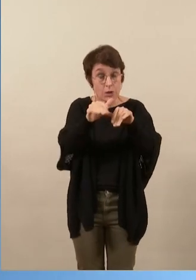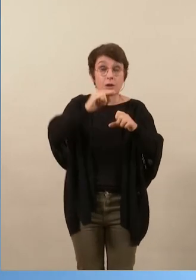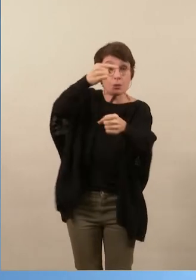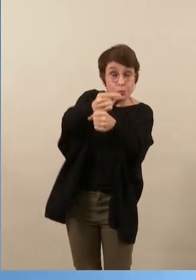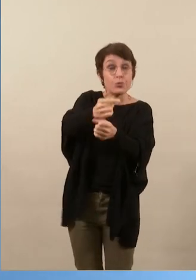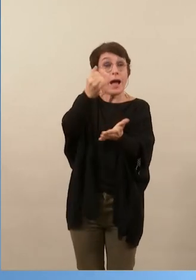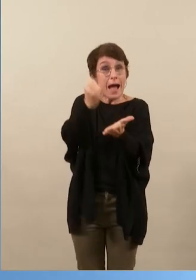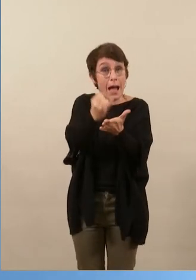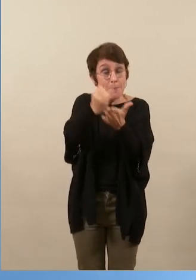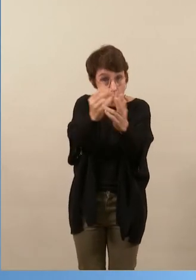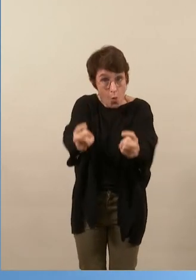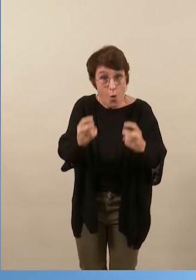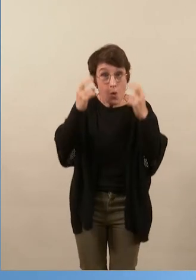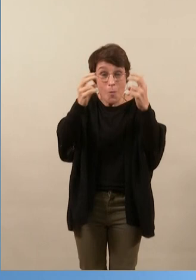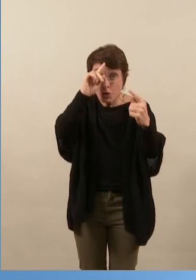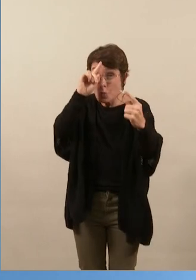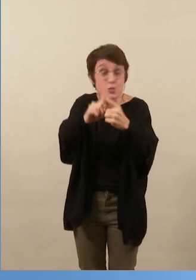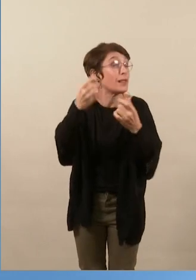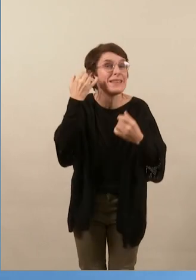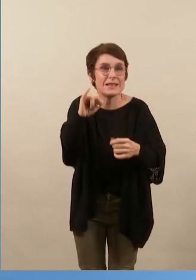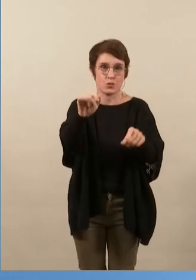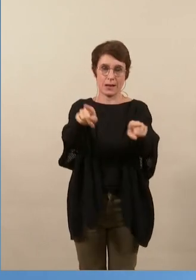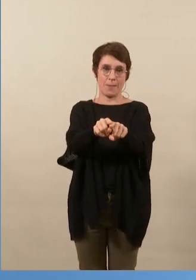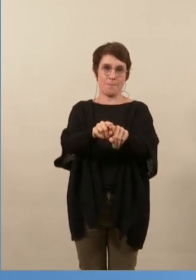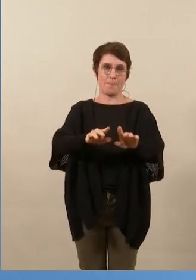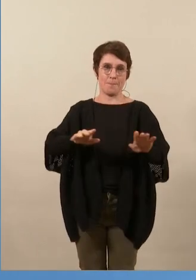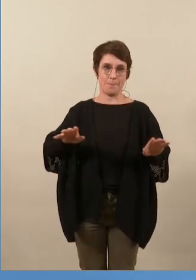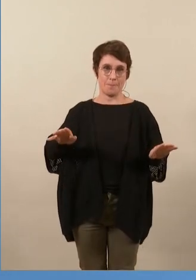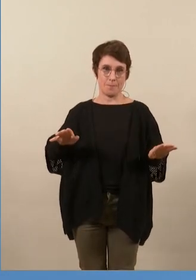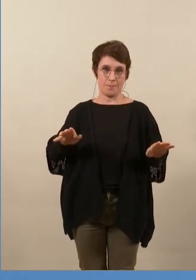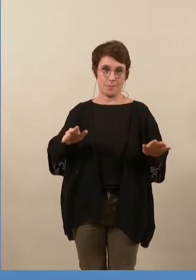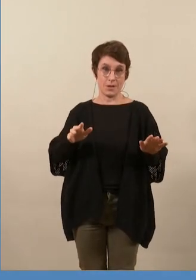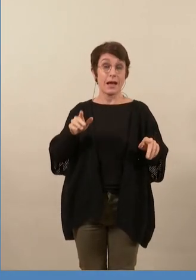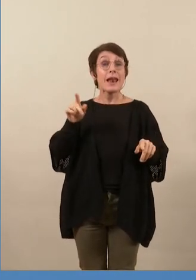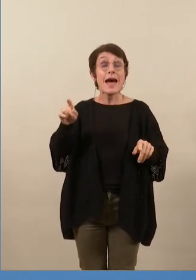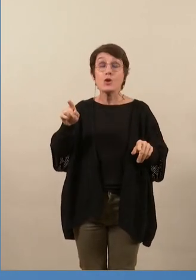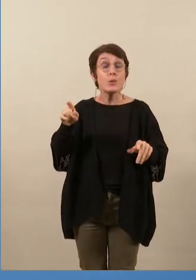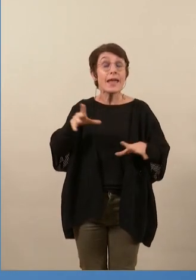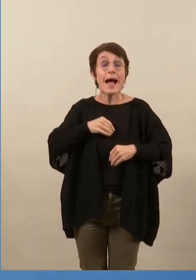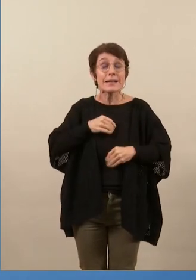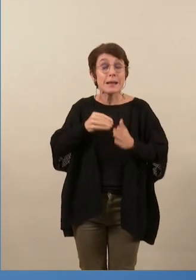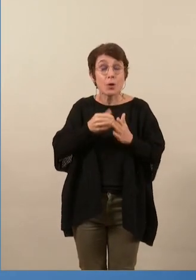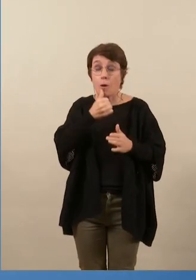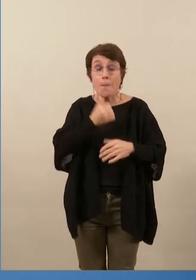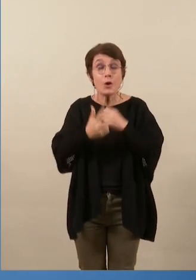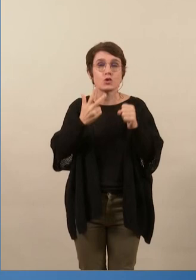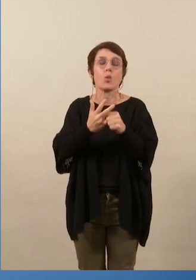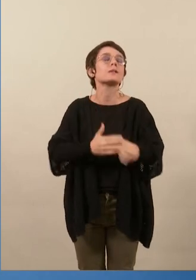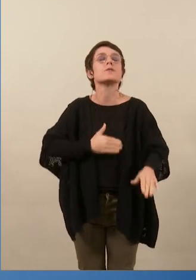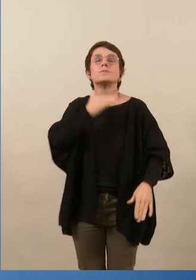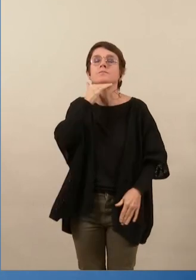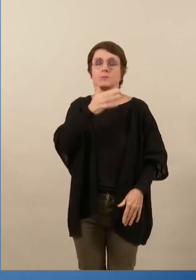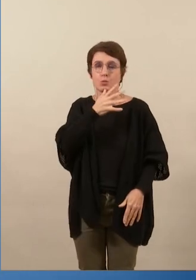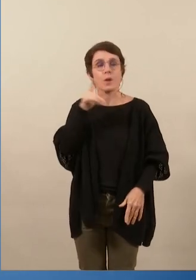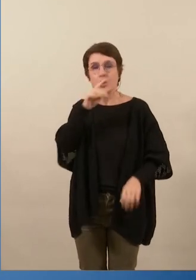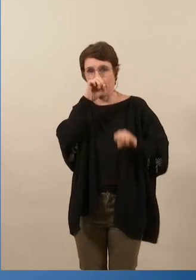sert encore à rien seulement pour 3 ans il a démissionné de son poste avec dignité il